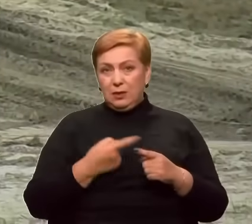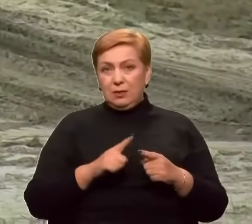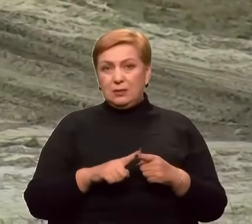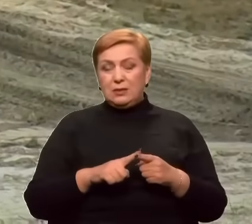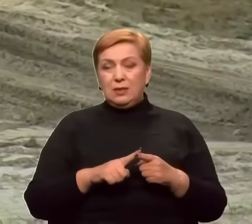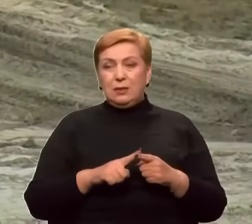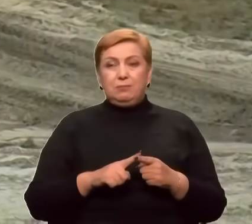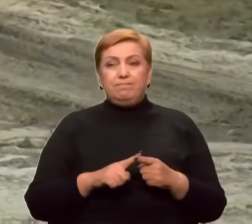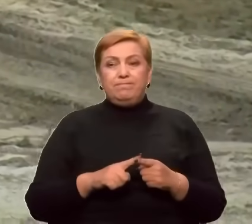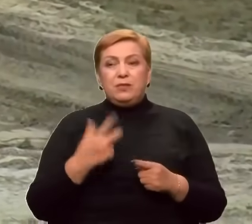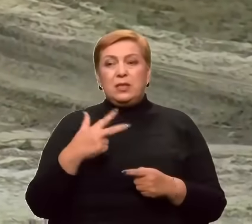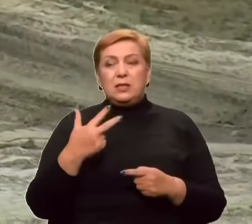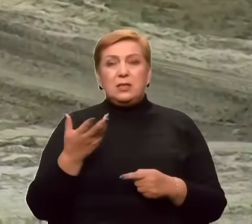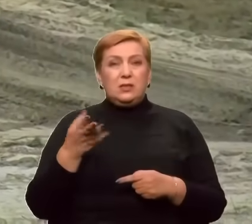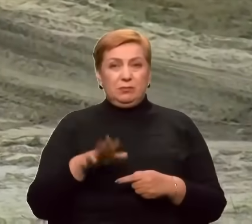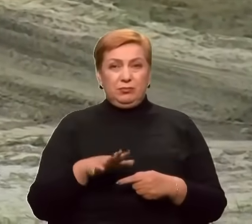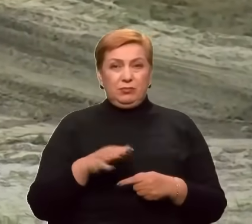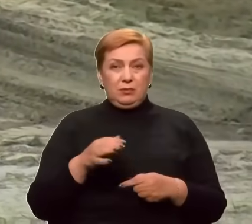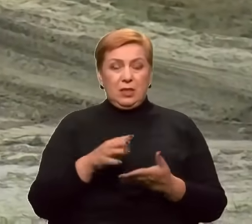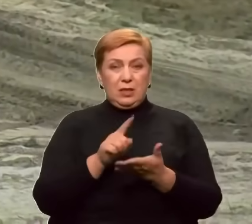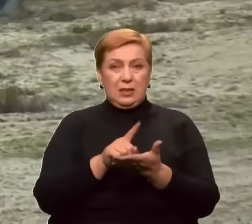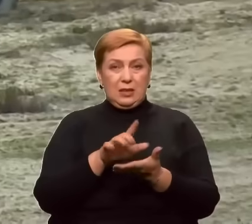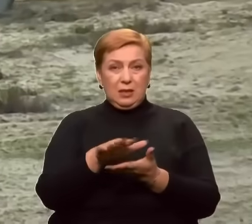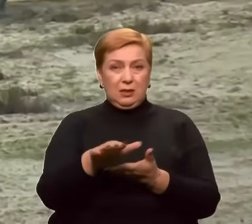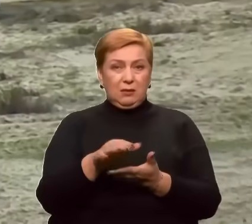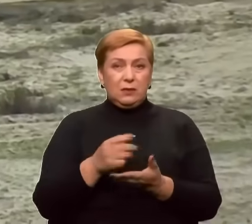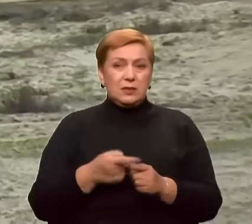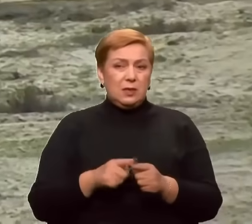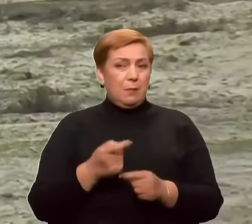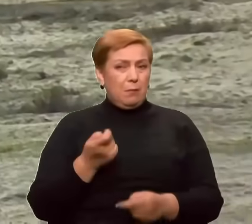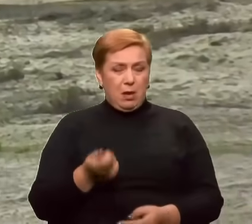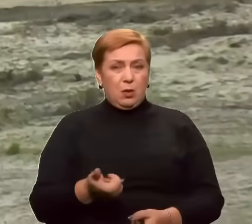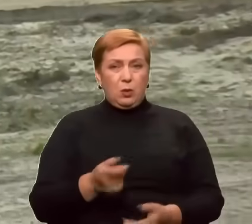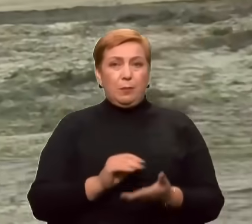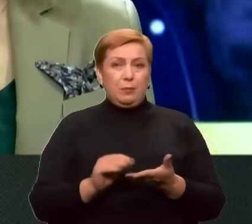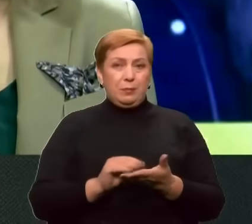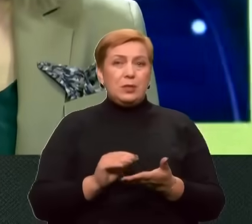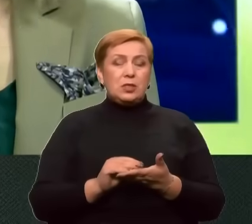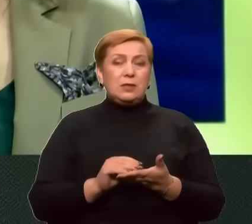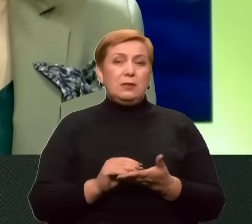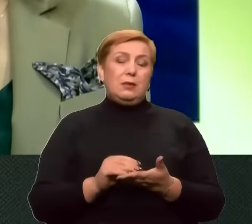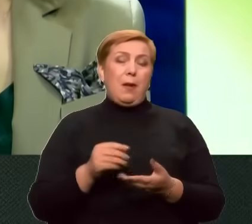надто мало для лінії фронту протяжністю більше 1000 кілометрів, пише «Бізнес Інсайдер».